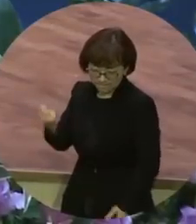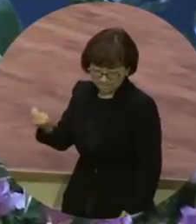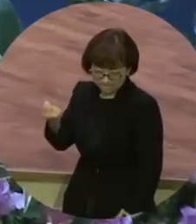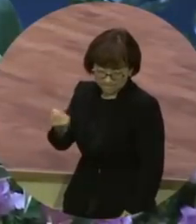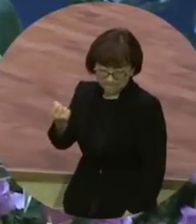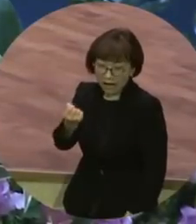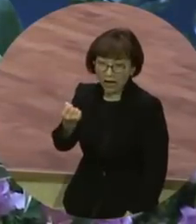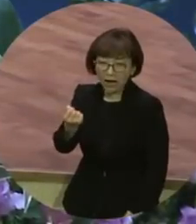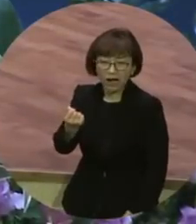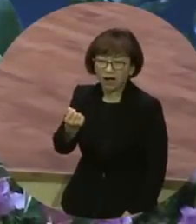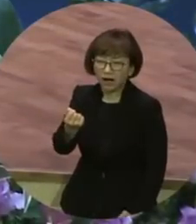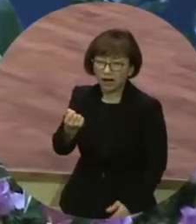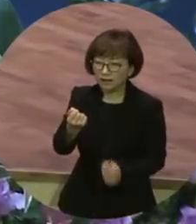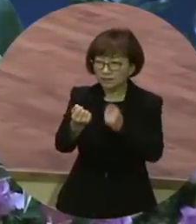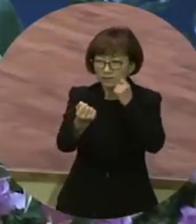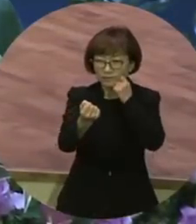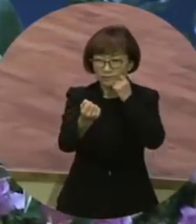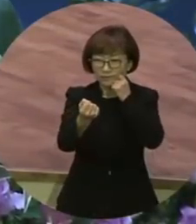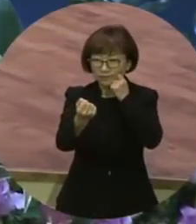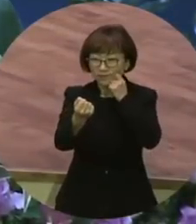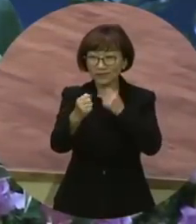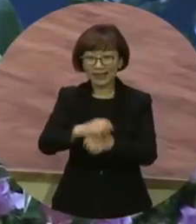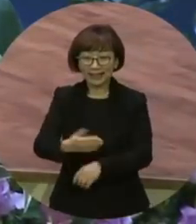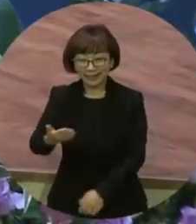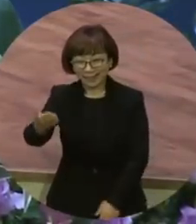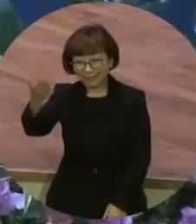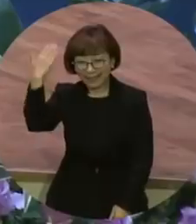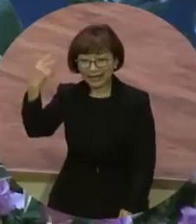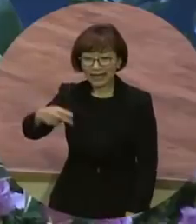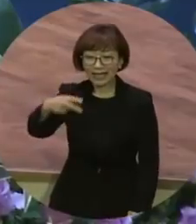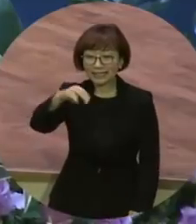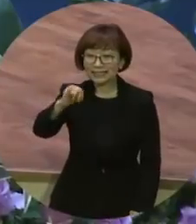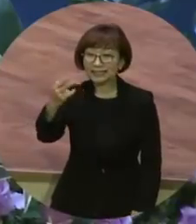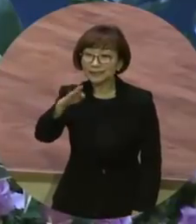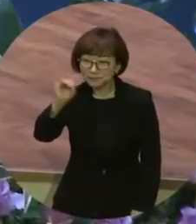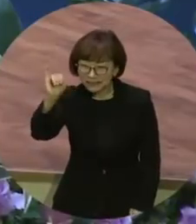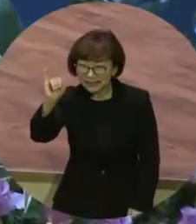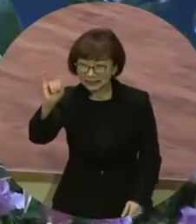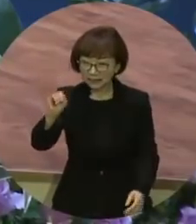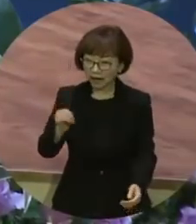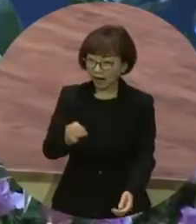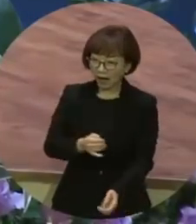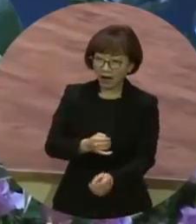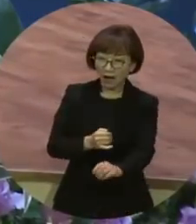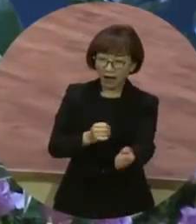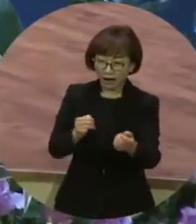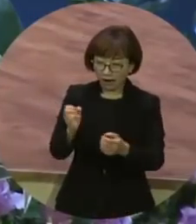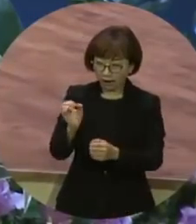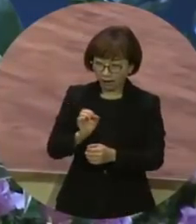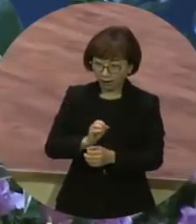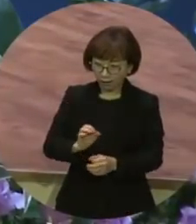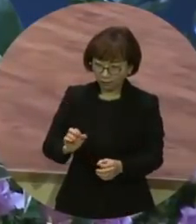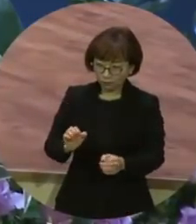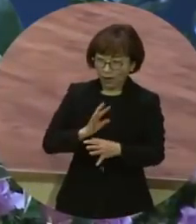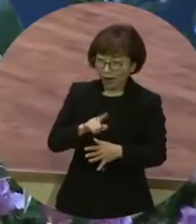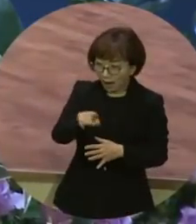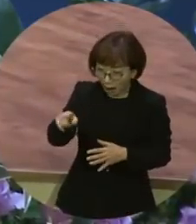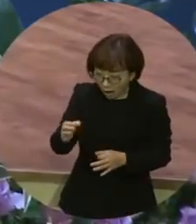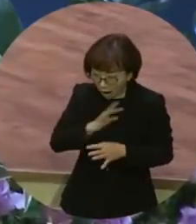모르게. 이 신비주의의 틀을 가지고 예원교회를 계속 다니면 뭔가 눈에 보이는 응답이 없으면